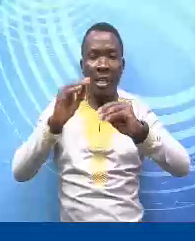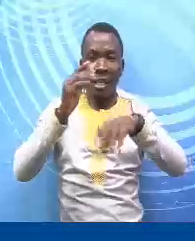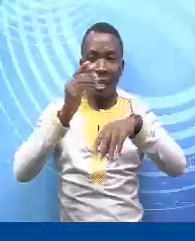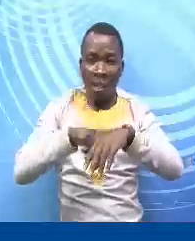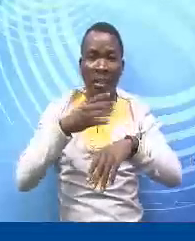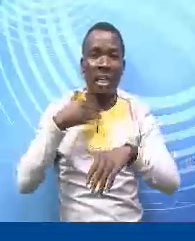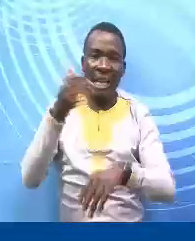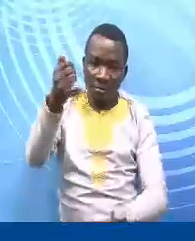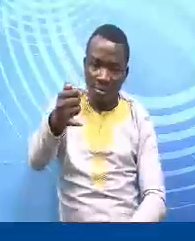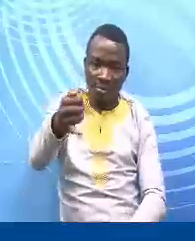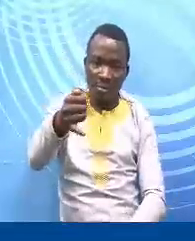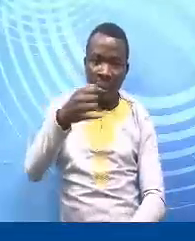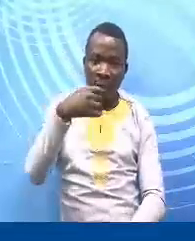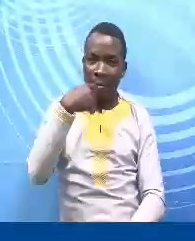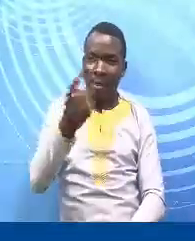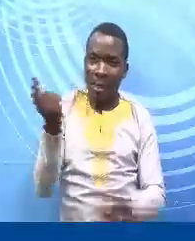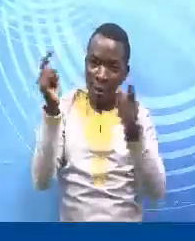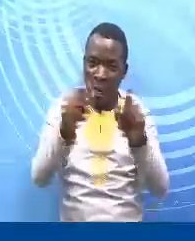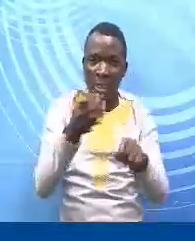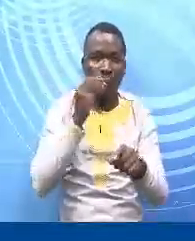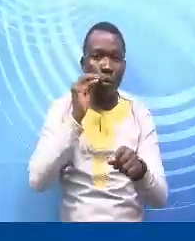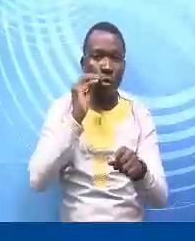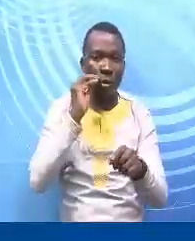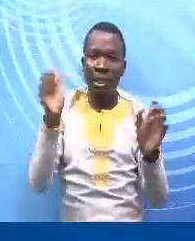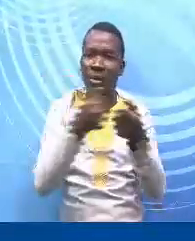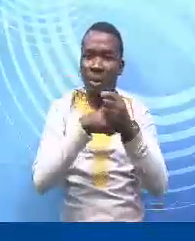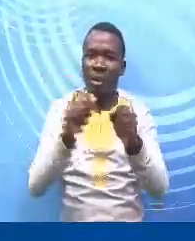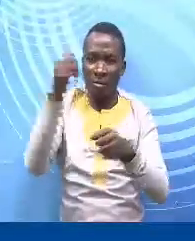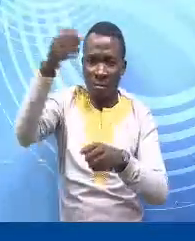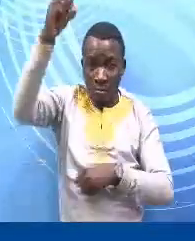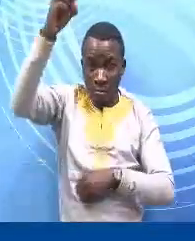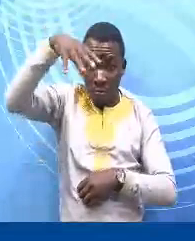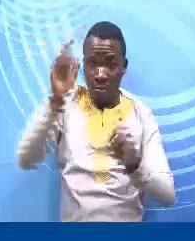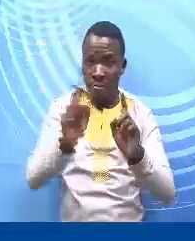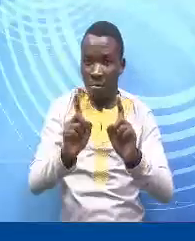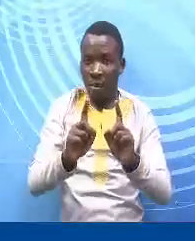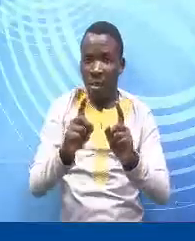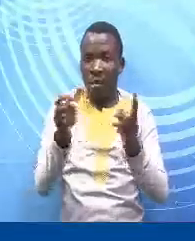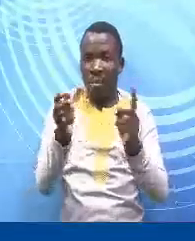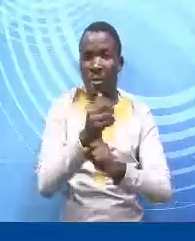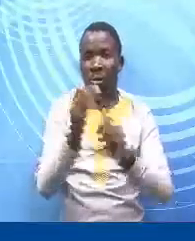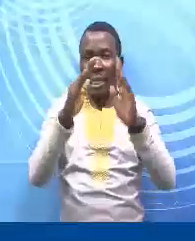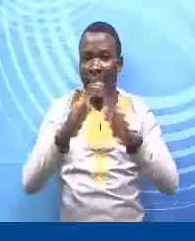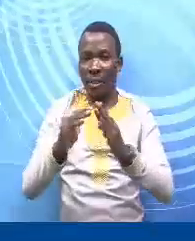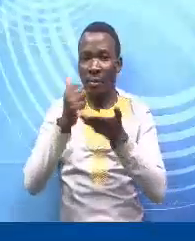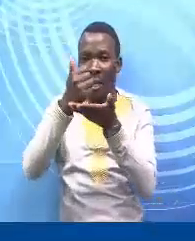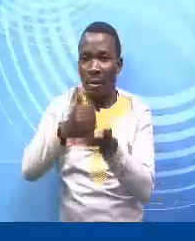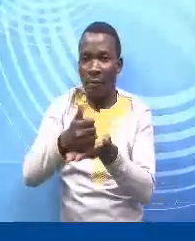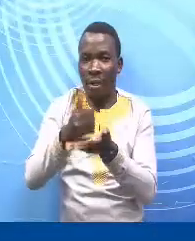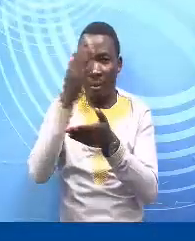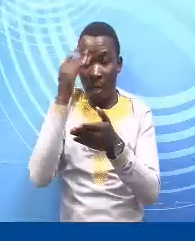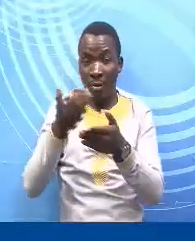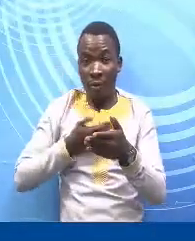kwihagarika nabwiye ko bazi muhira ntashobora kwihagarika ku gasozi bavuga ko kandi ngo baramutse babonye icumbi byabafasha kuko ngo baba mu kazu